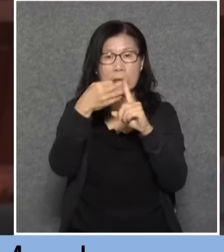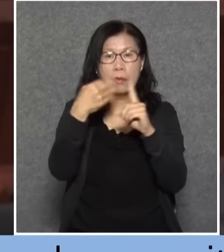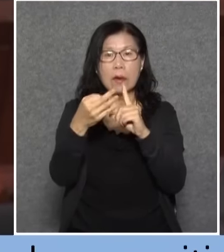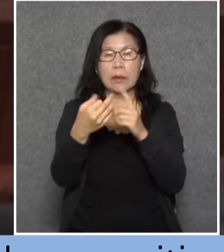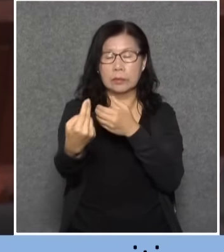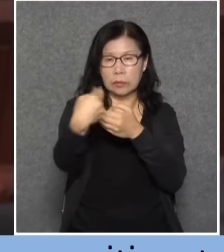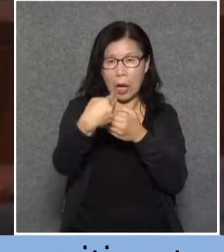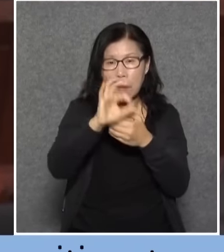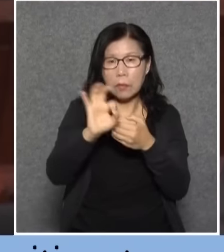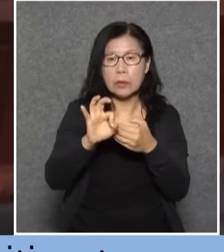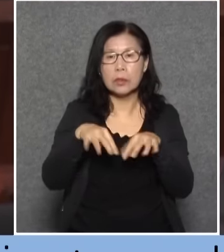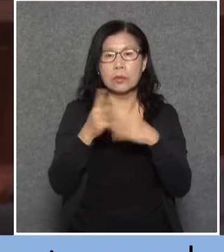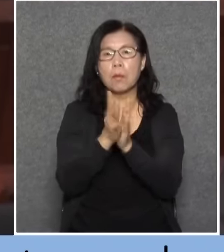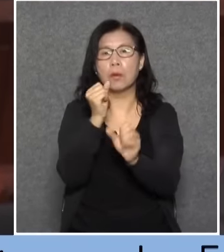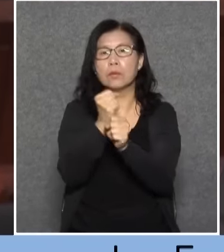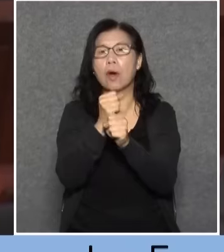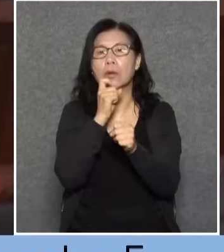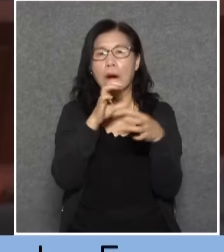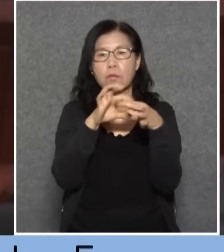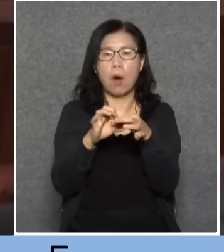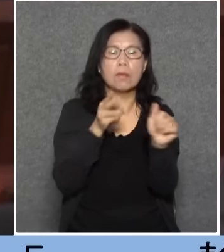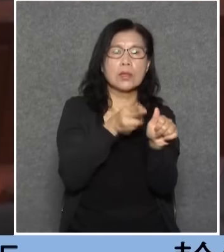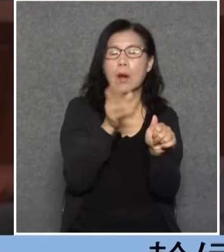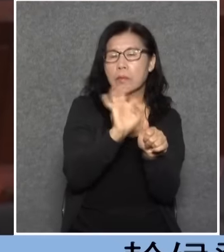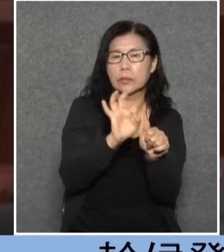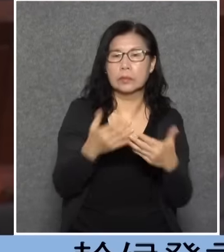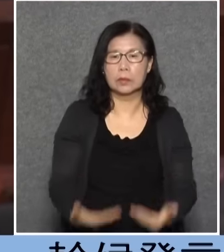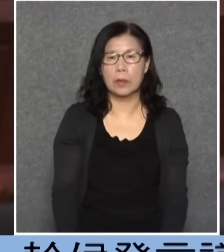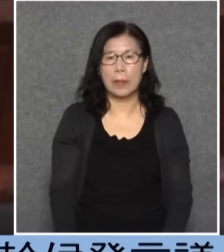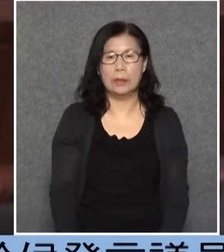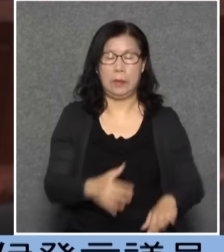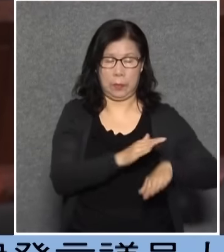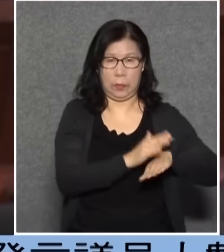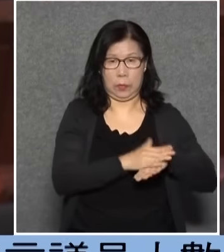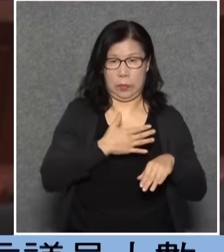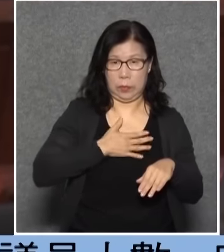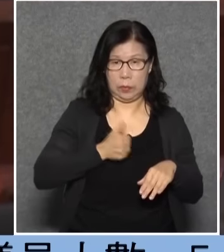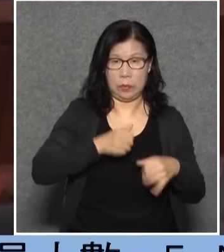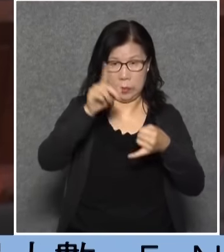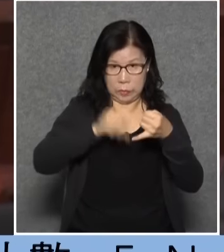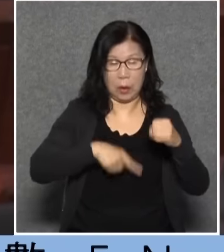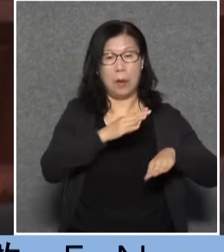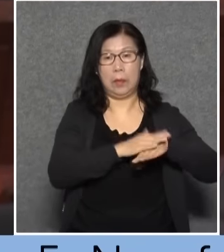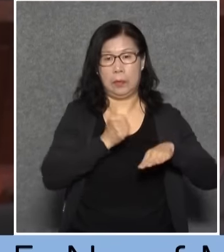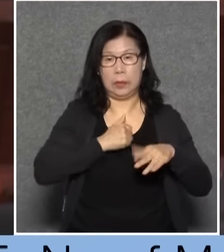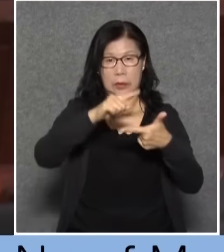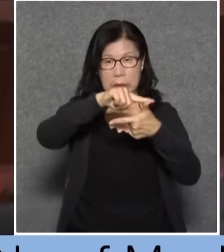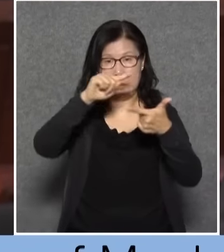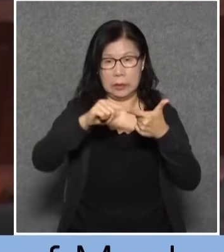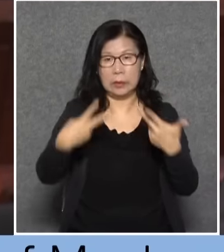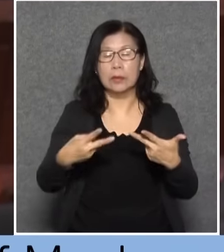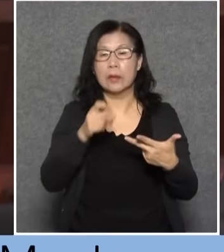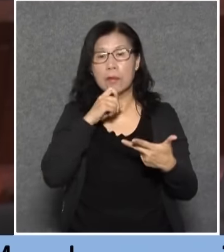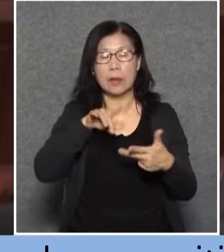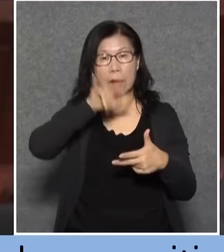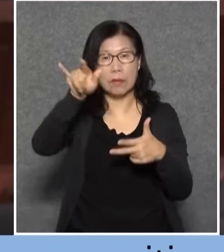後並沒有執行有關的指令，但是當時的備用和最終備用兩個子系統的飛行